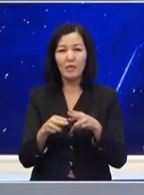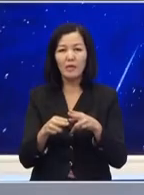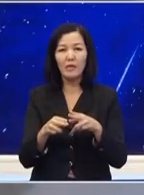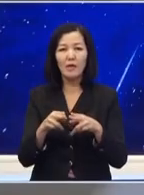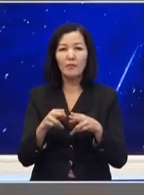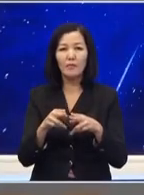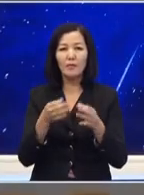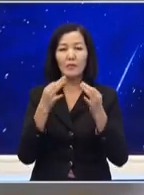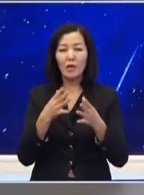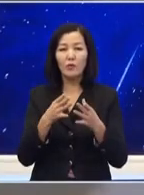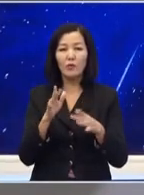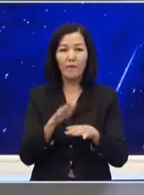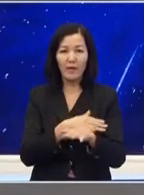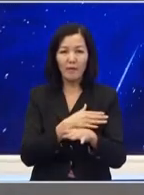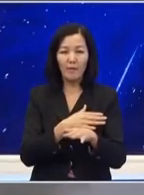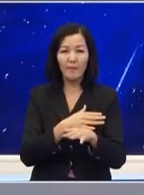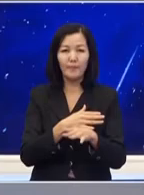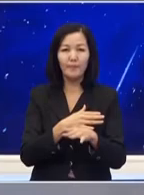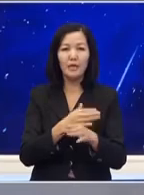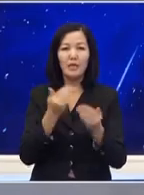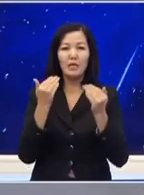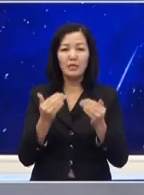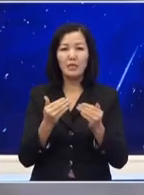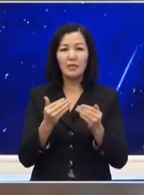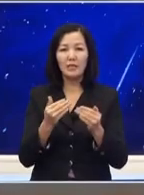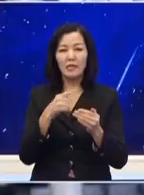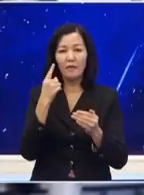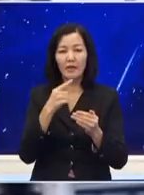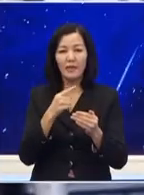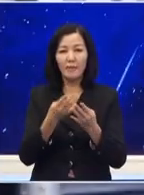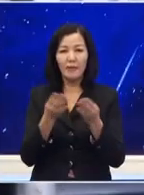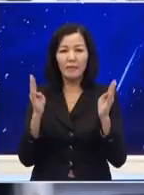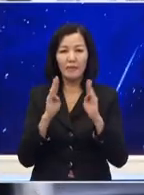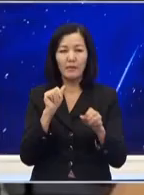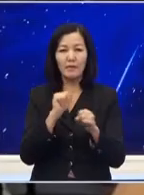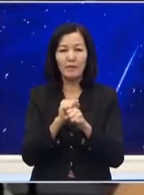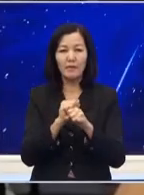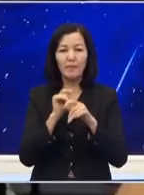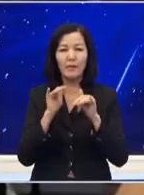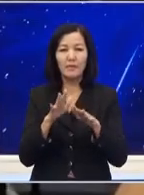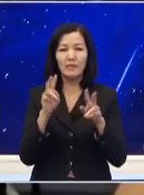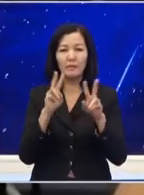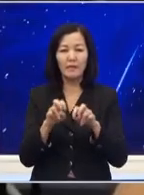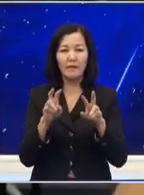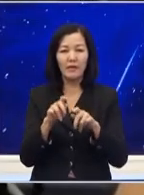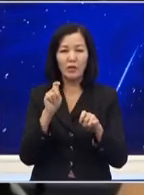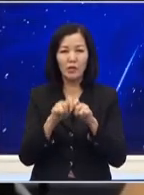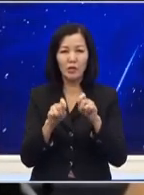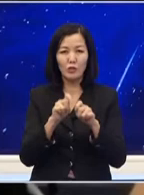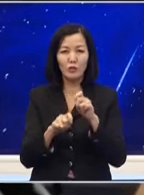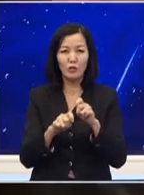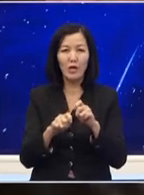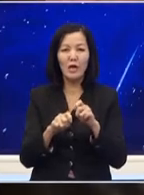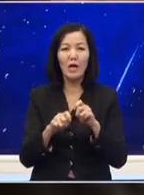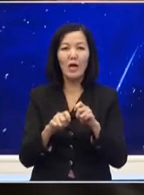и они просто тянут время. Монополисты же заверяют, что пандемия тормозила процесс поверки счетчика, а жильцы